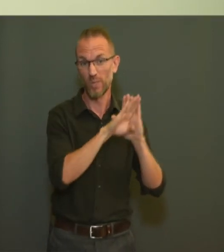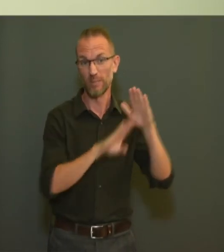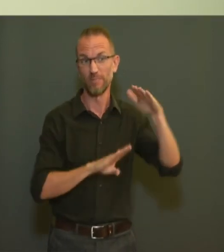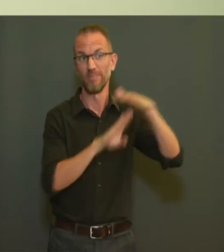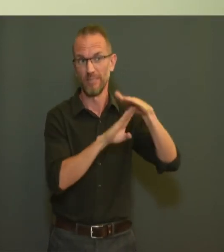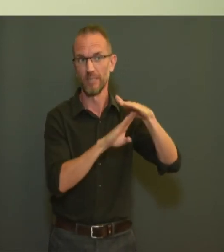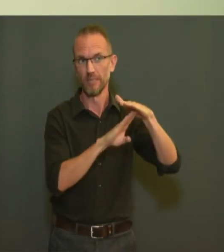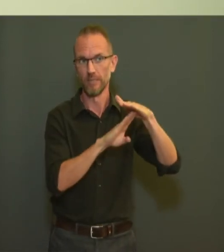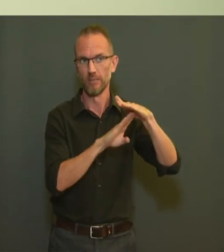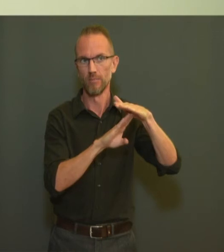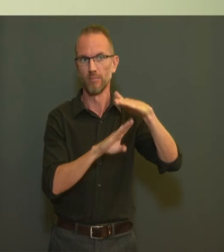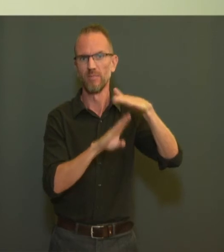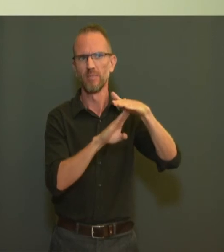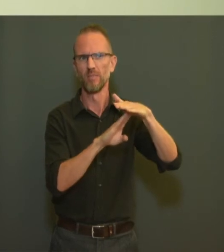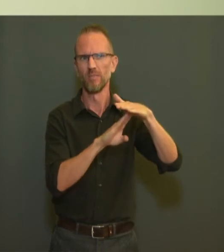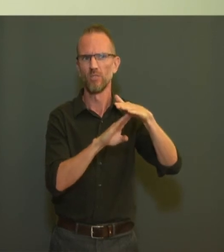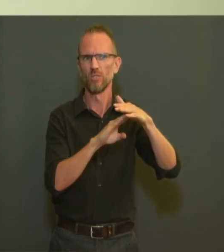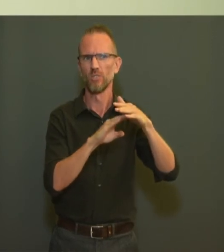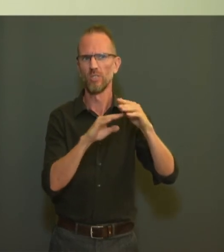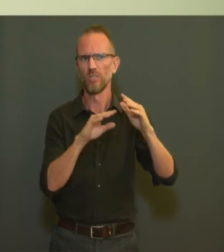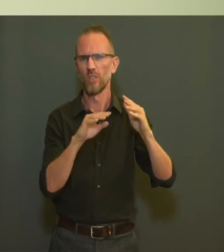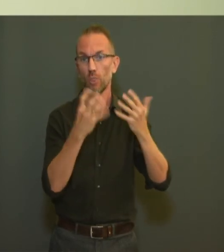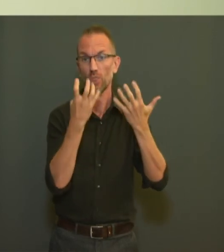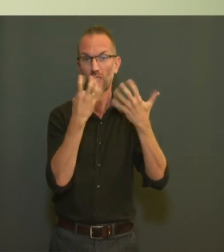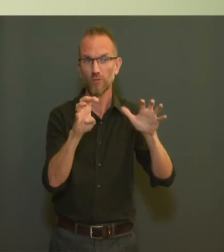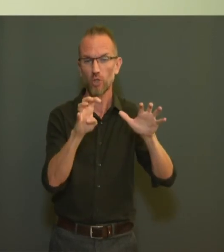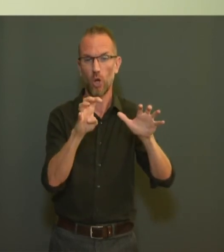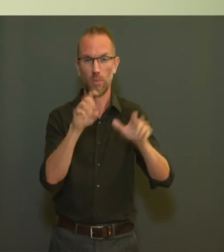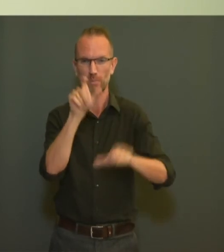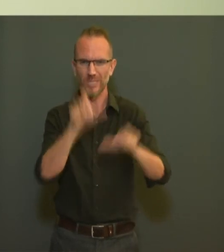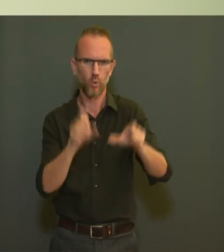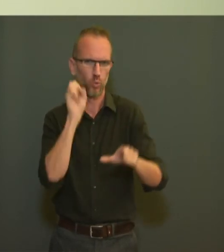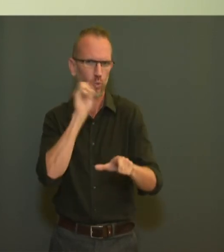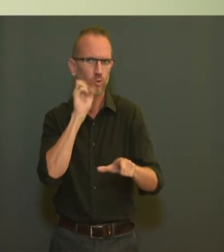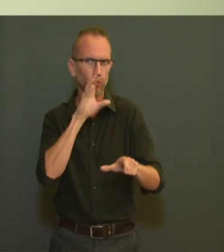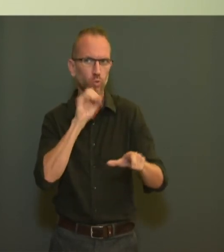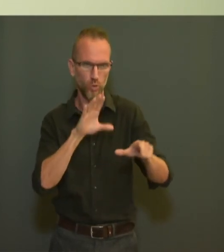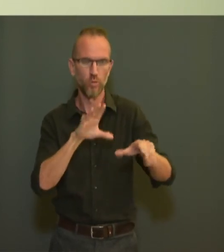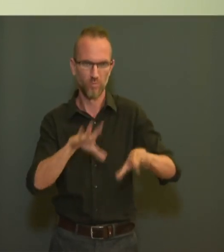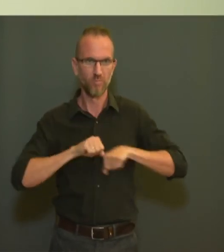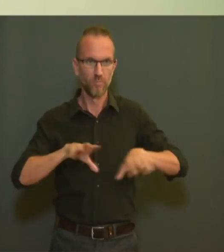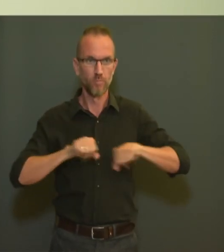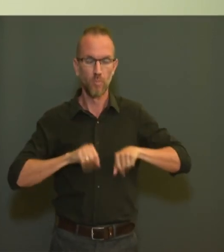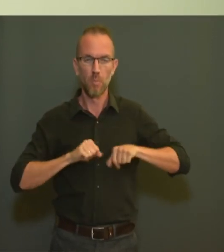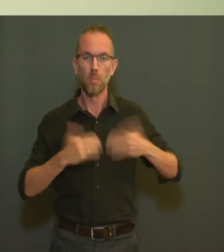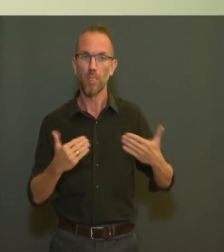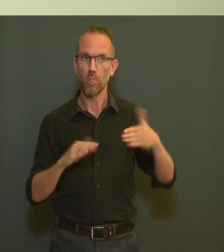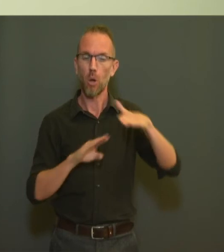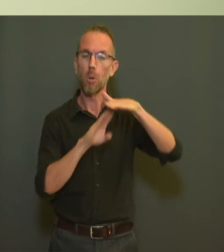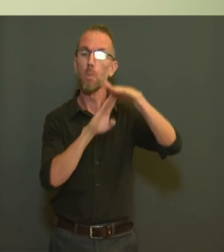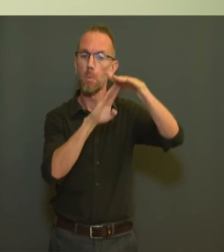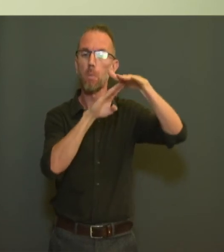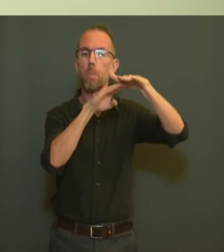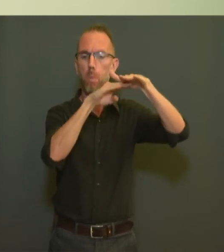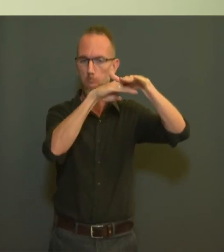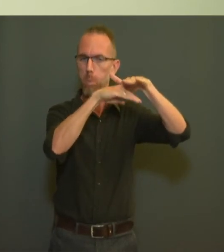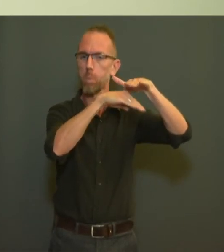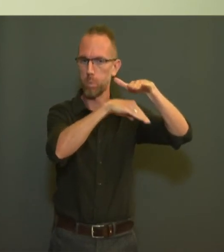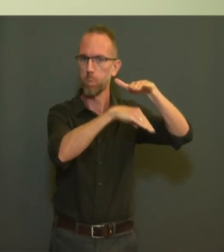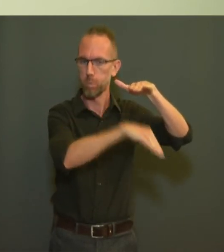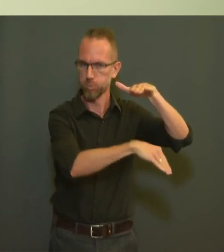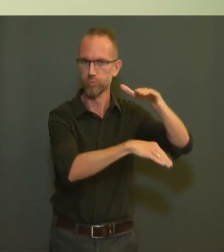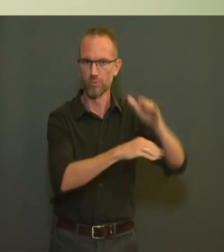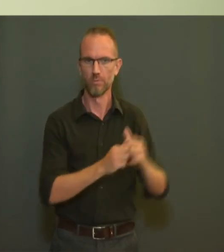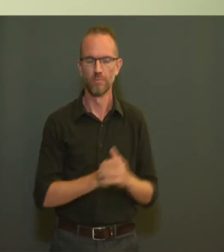qui a atteint les 900 cas par jour et qui est en train progressivement de se résorber. Actuellement, on peut dire